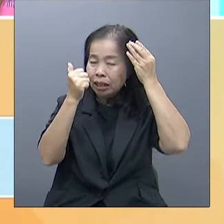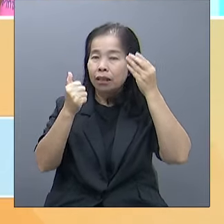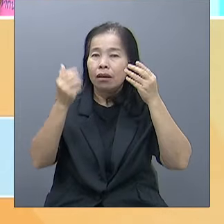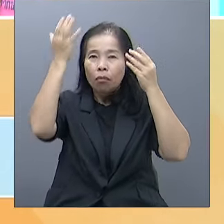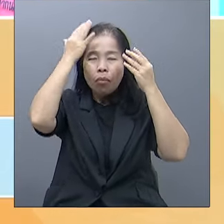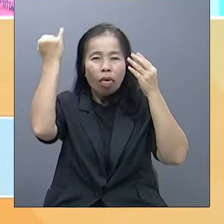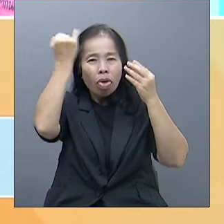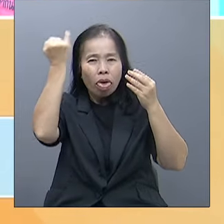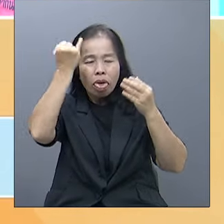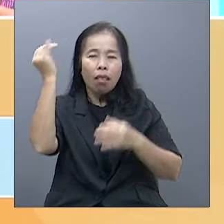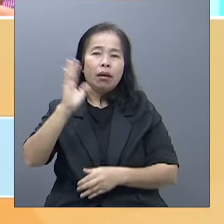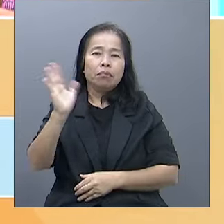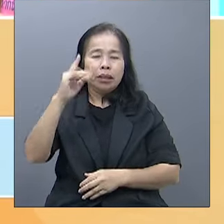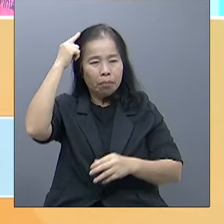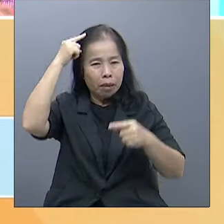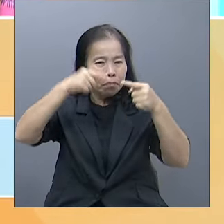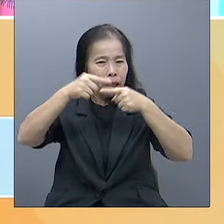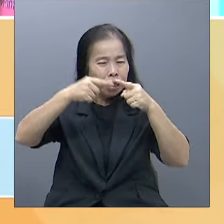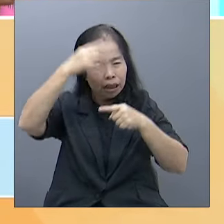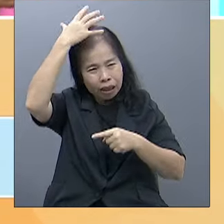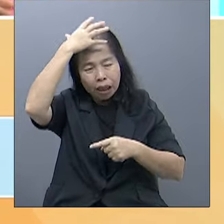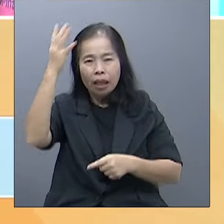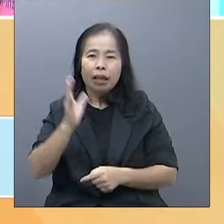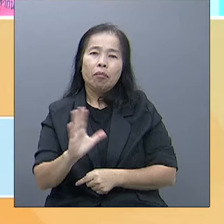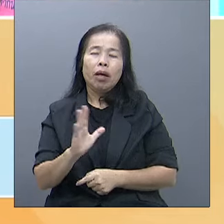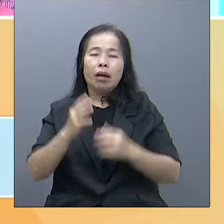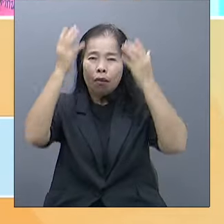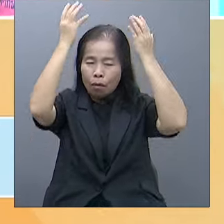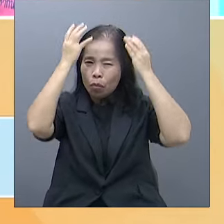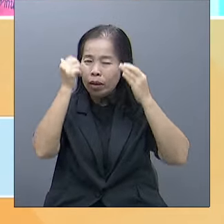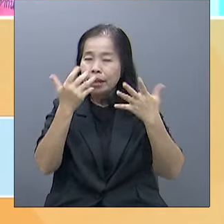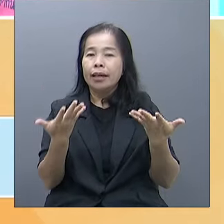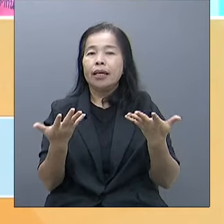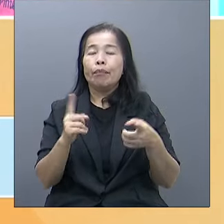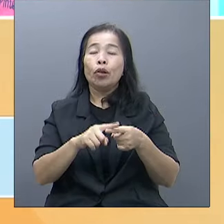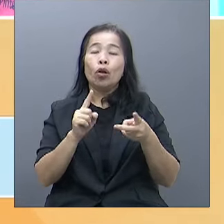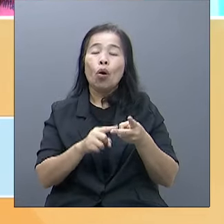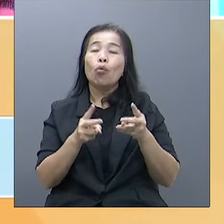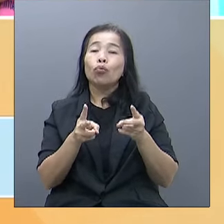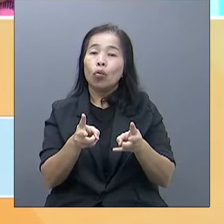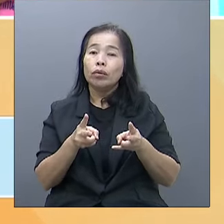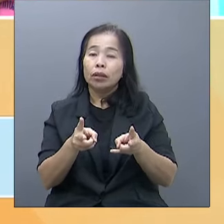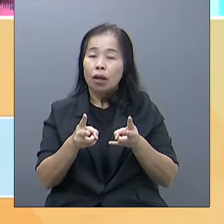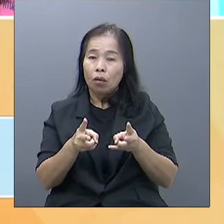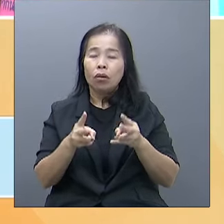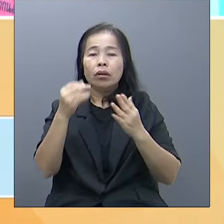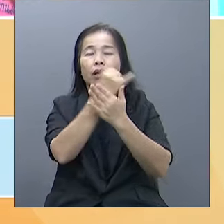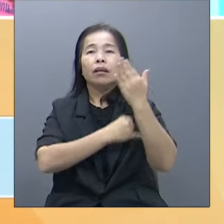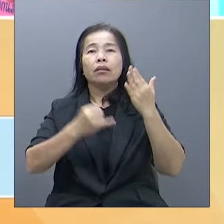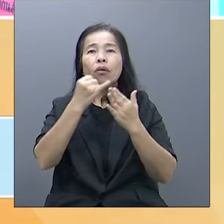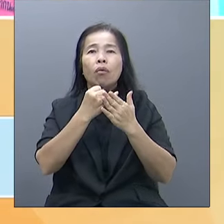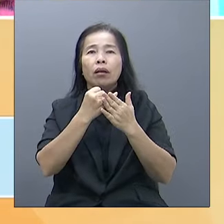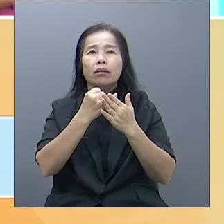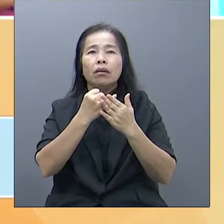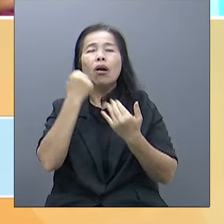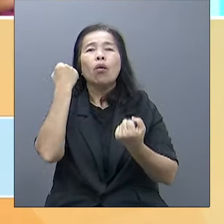แบบใส่เล่น ไม่ได้นะ ใช่อันนี้เป็นตัวอย่างรถสองแถวยังไงต่างจังหวัดเขาไม่สามารถมีรถสีเหลืองโ